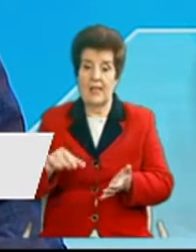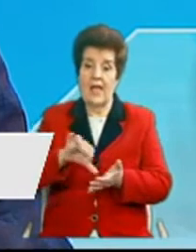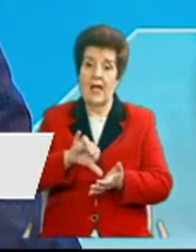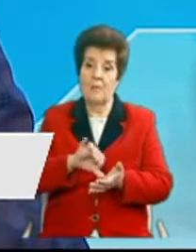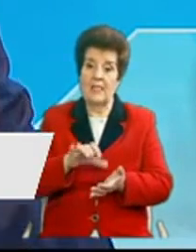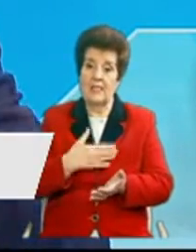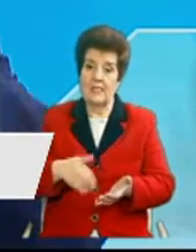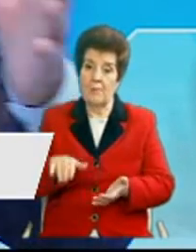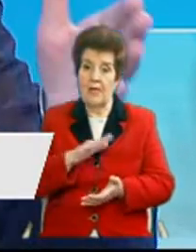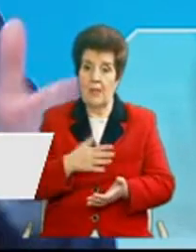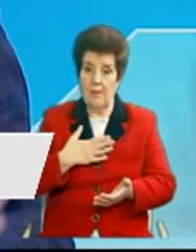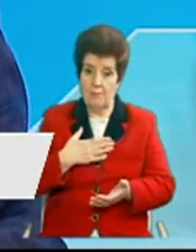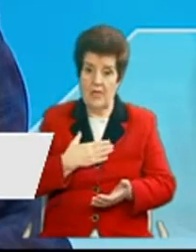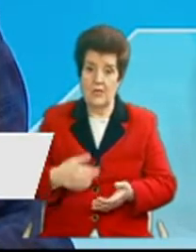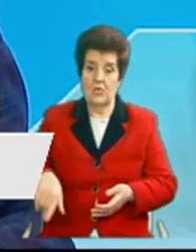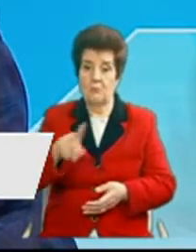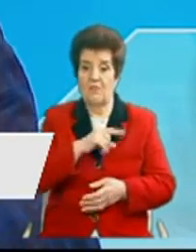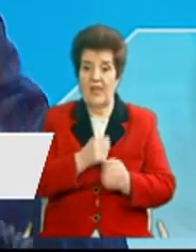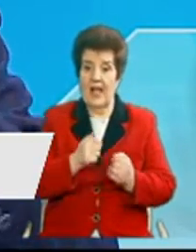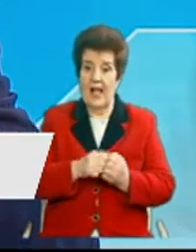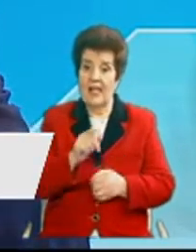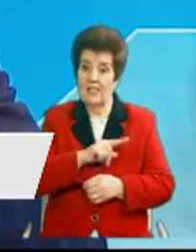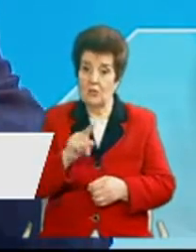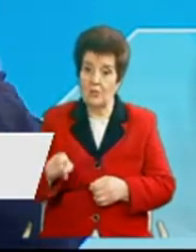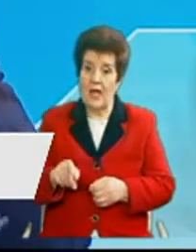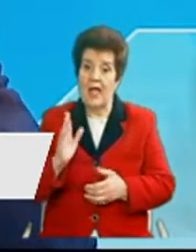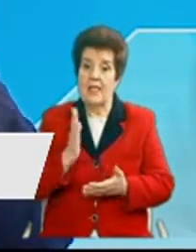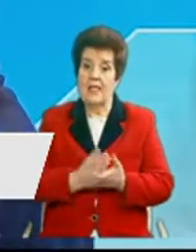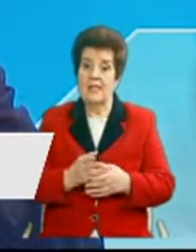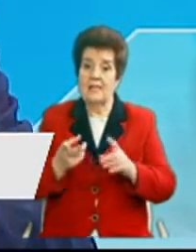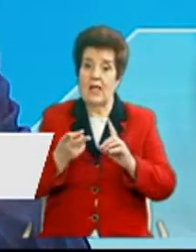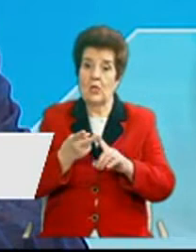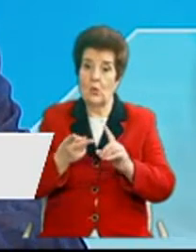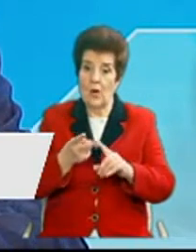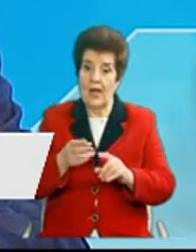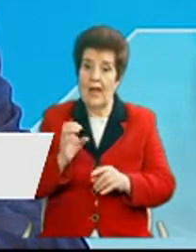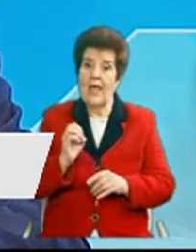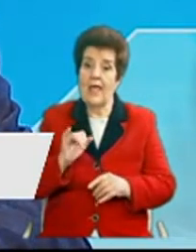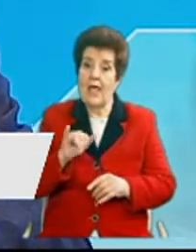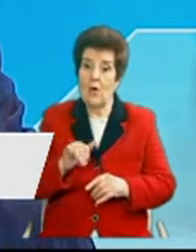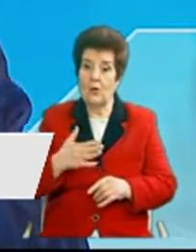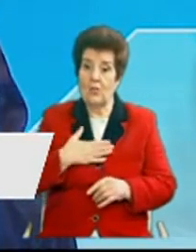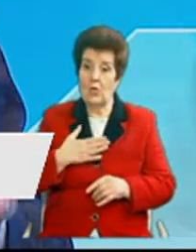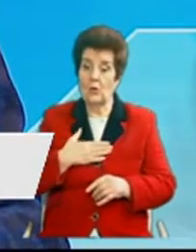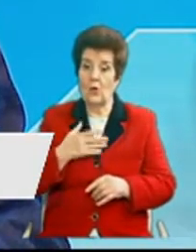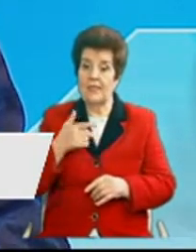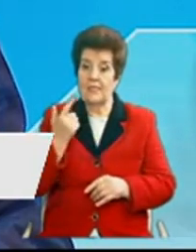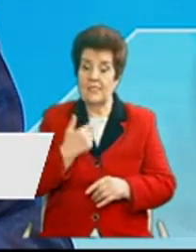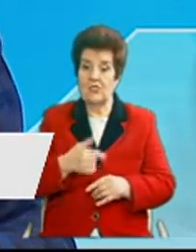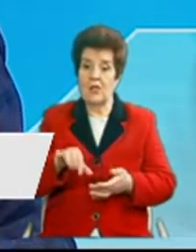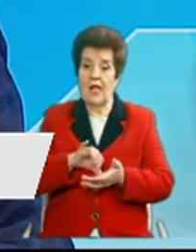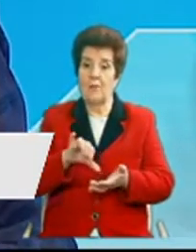pe noi, pe mine și pe fiecare din dumneavoastră. Este al doilea eu din noi, dacă vrem noi așa să zicem, și care